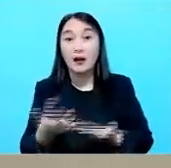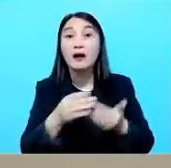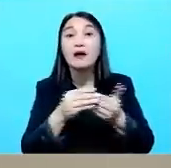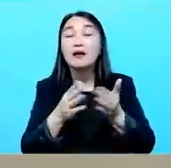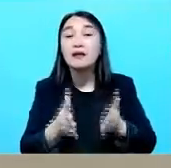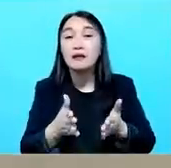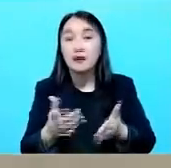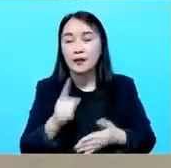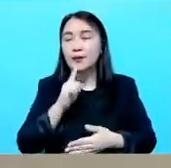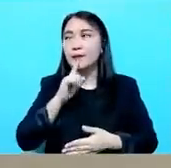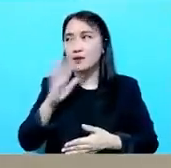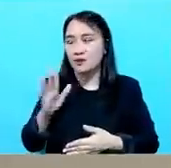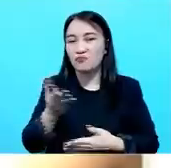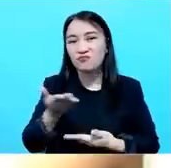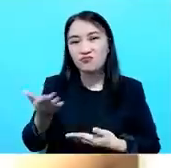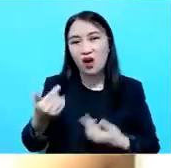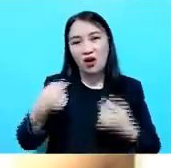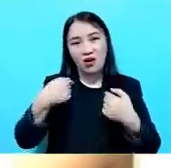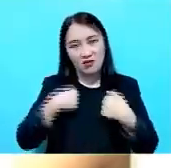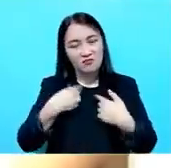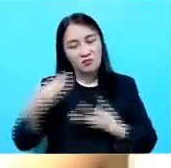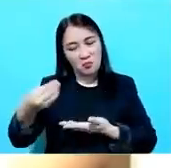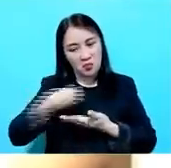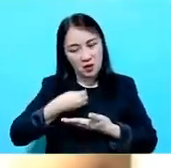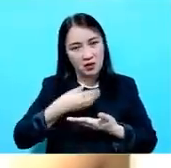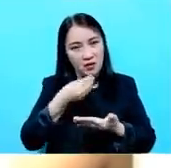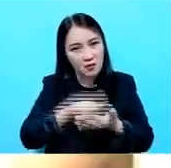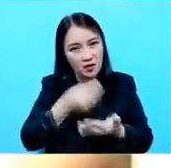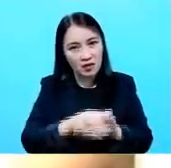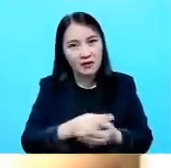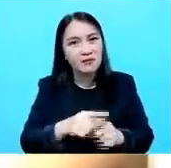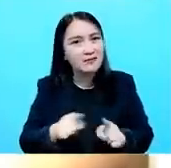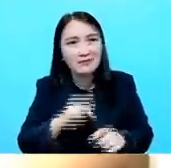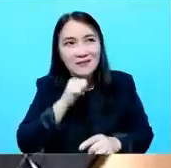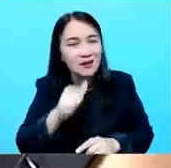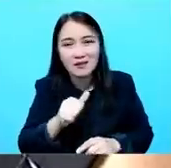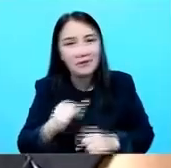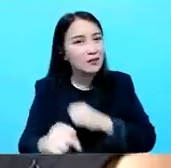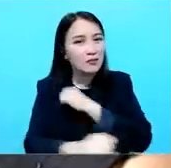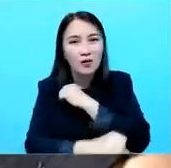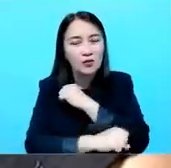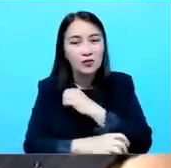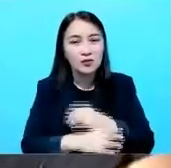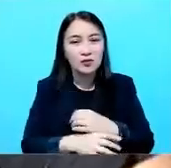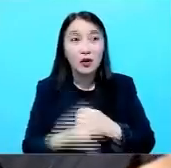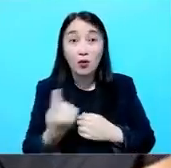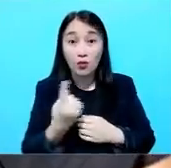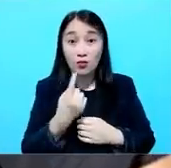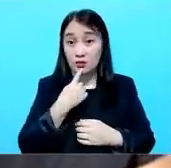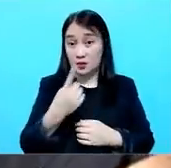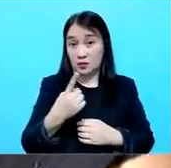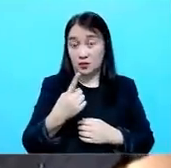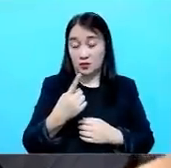Pinangakuan daw sila nito ng pera pero hindi raw nila alam na manghuhold up pala sila. Pagkakaano lang po niya sa akin, tutulungan ko lang po